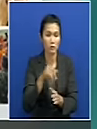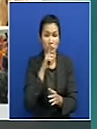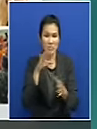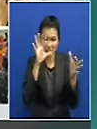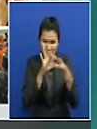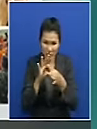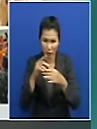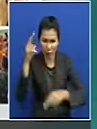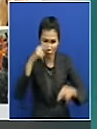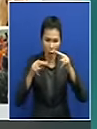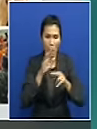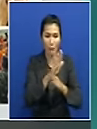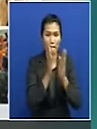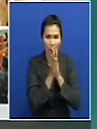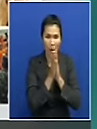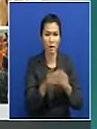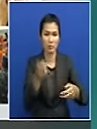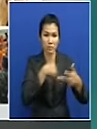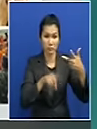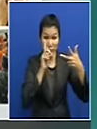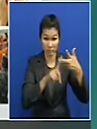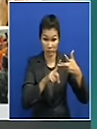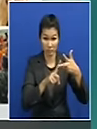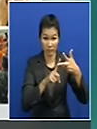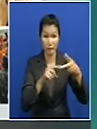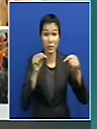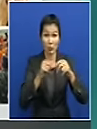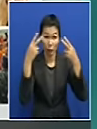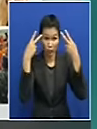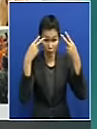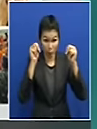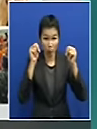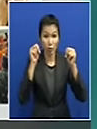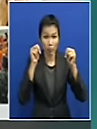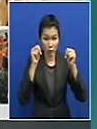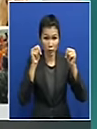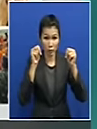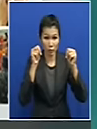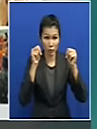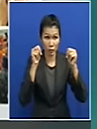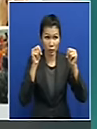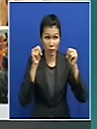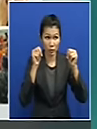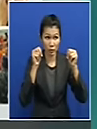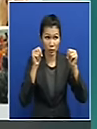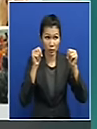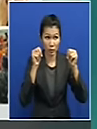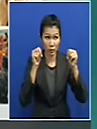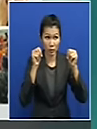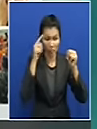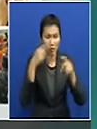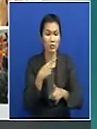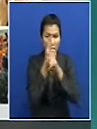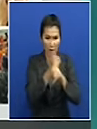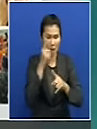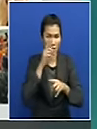รื่องเกี่ยวกับการปกครองคณะสงฆ์ข้อ3คือให้นายกรัฐมนตรีถือยึดตาม